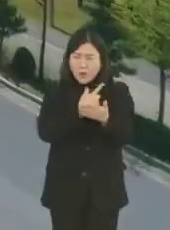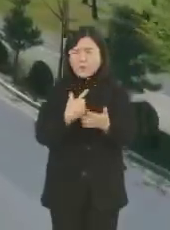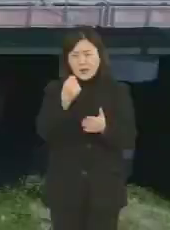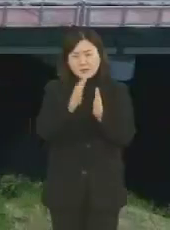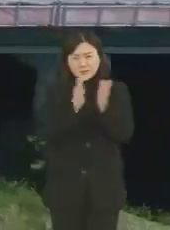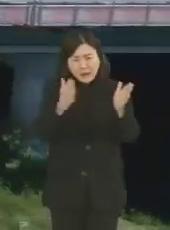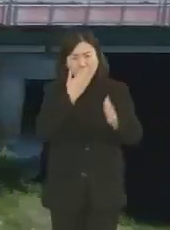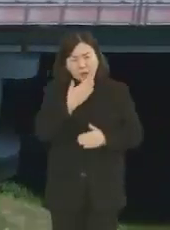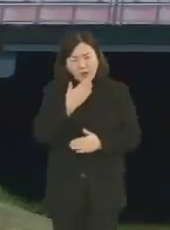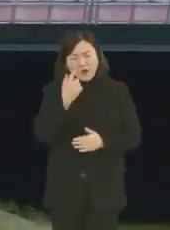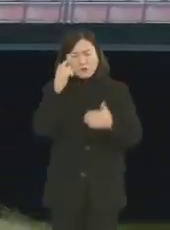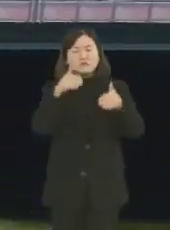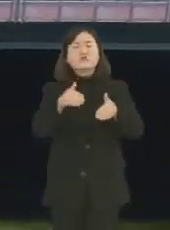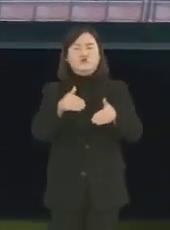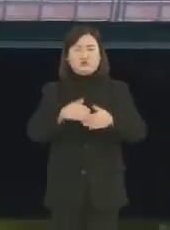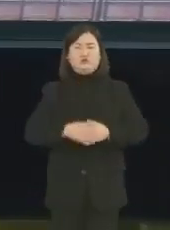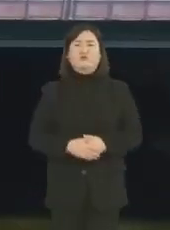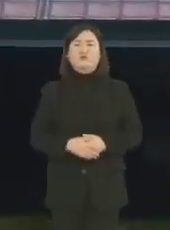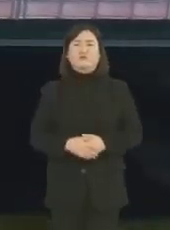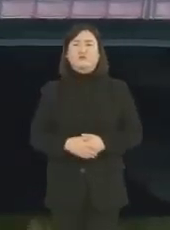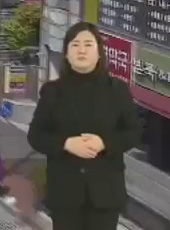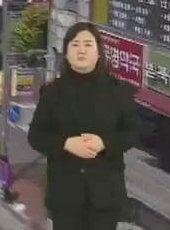조기착공을 위한 최대 관건이 될 전망입니다